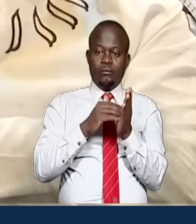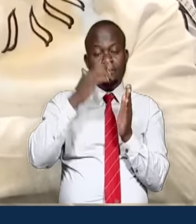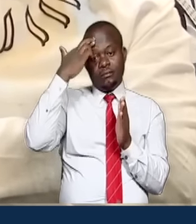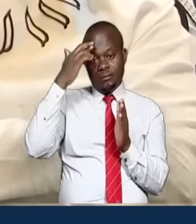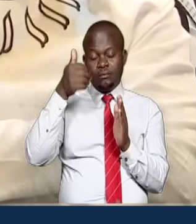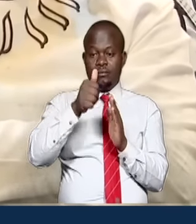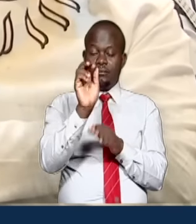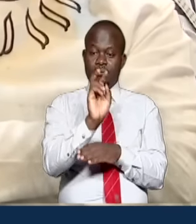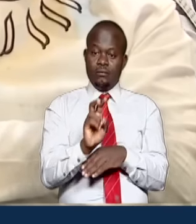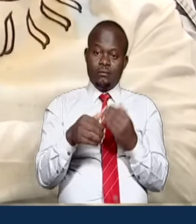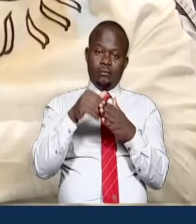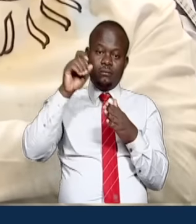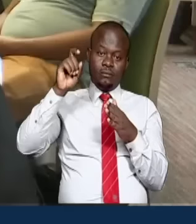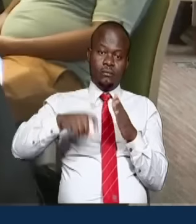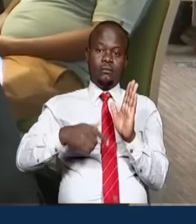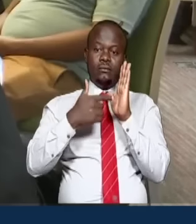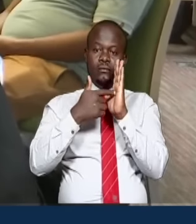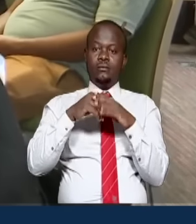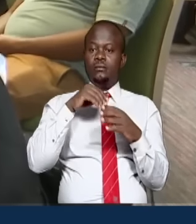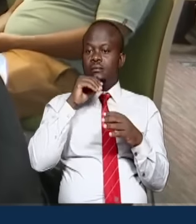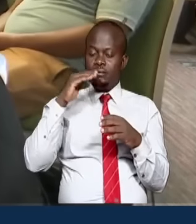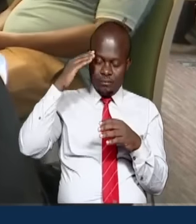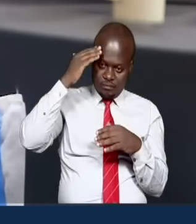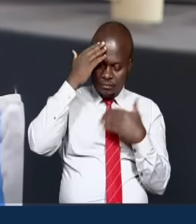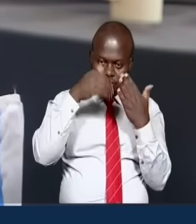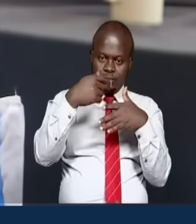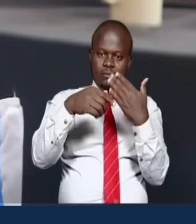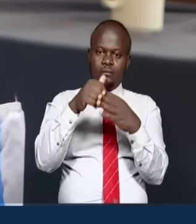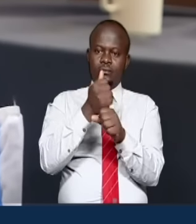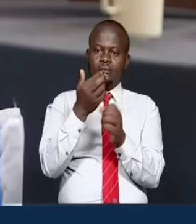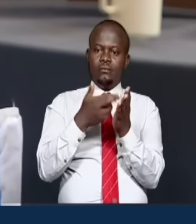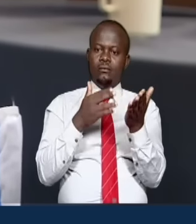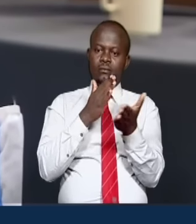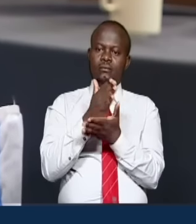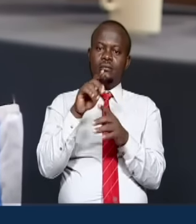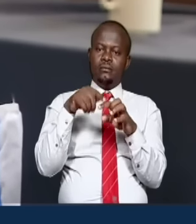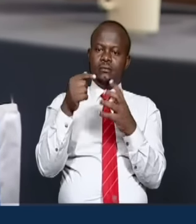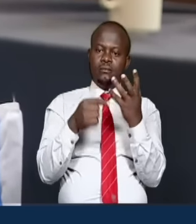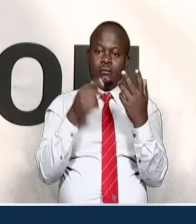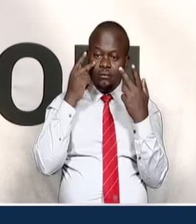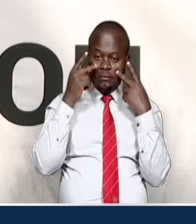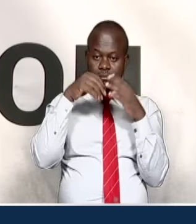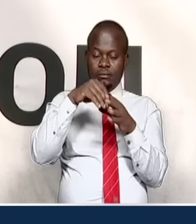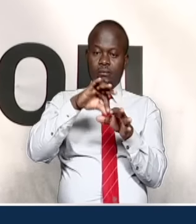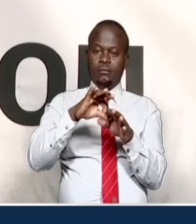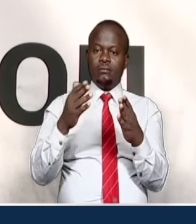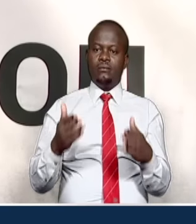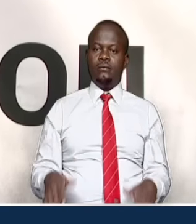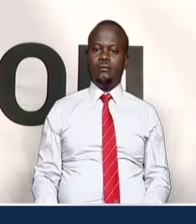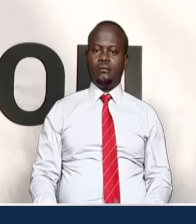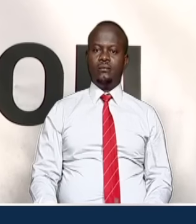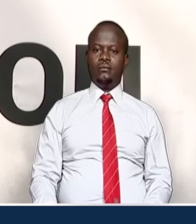izi ndorerezi ko zikwiye kurangwa no kutabogama kugira ngo bazakore raporo y'ukuri ishingiye ku byo babonye muri aya matora. Our